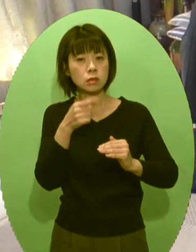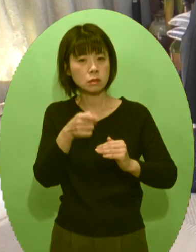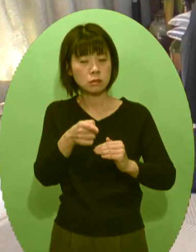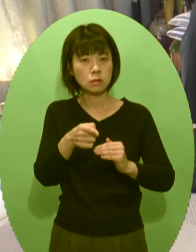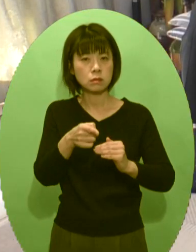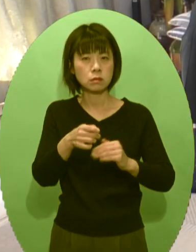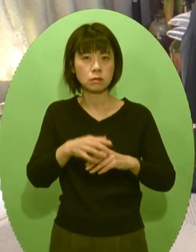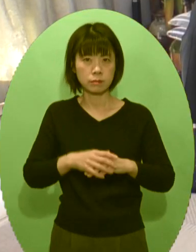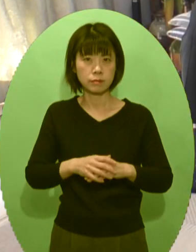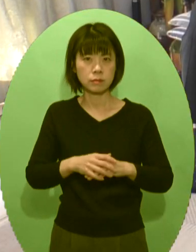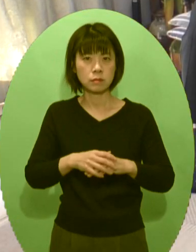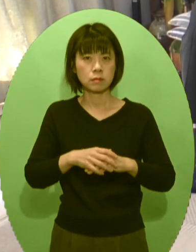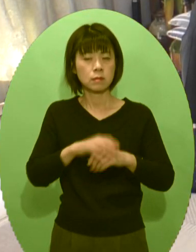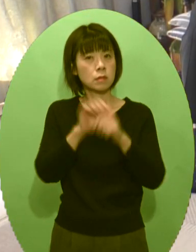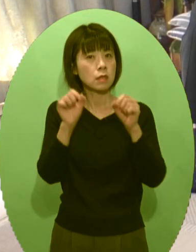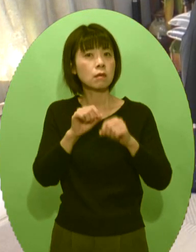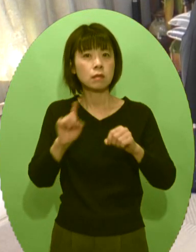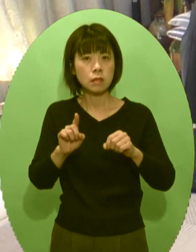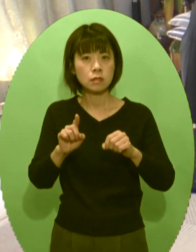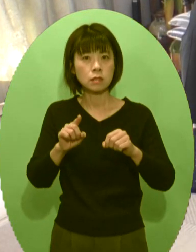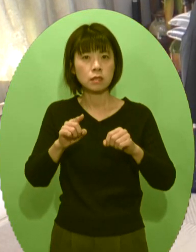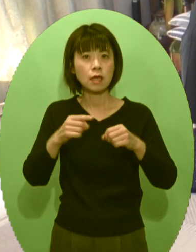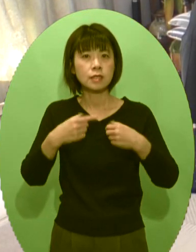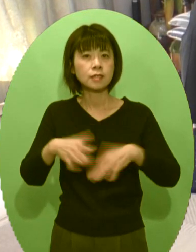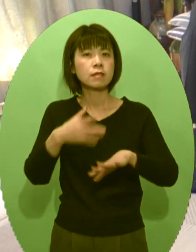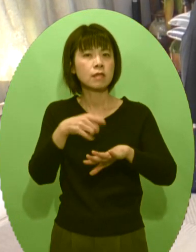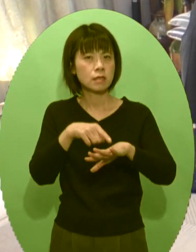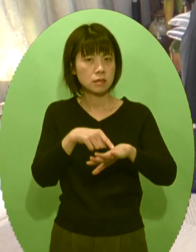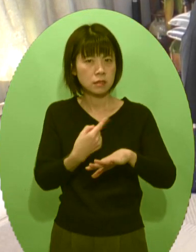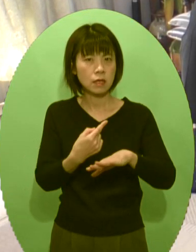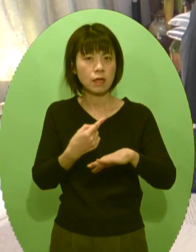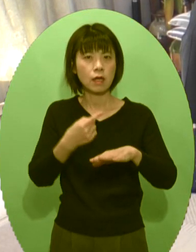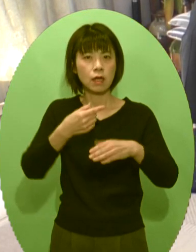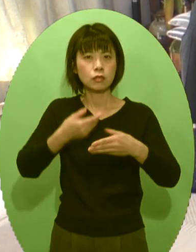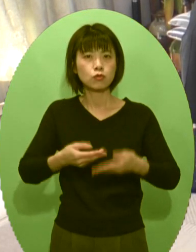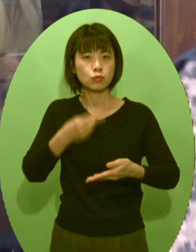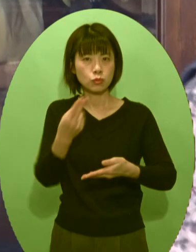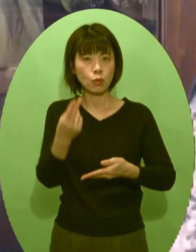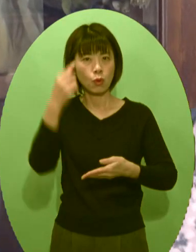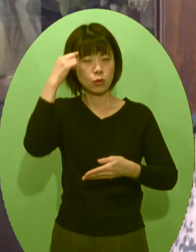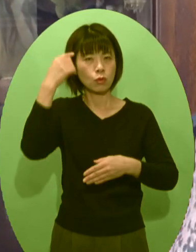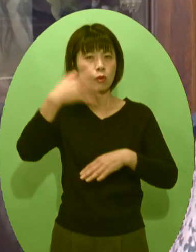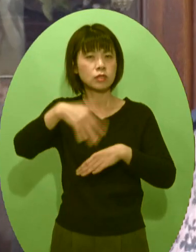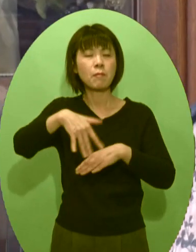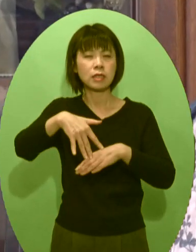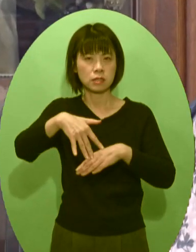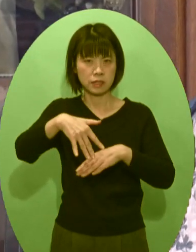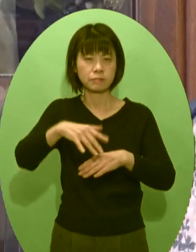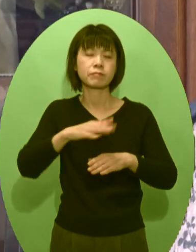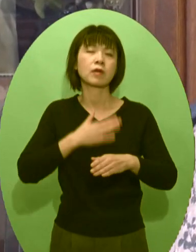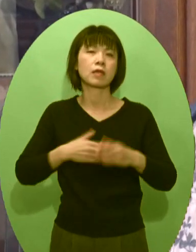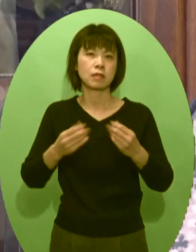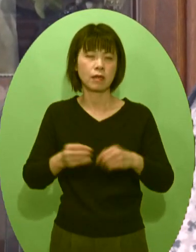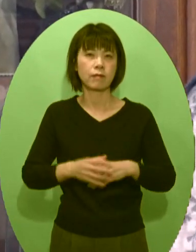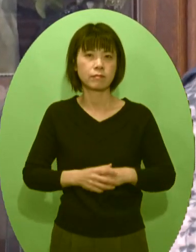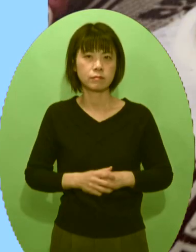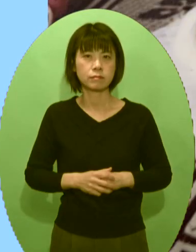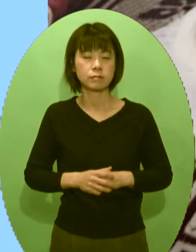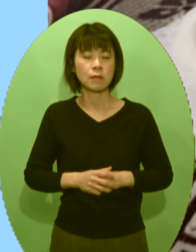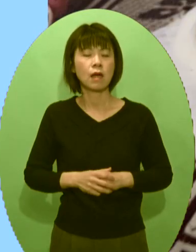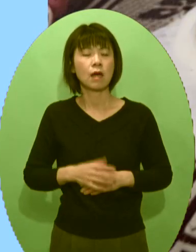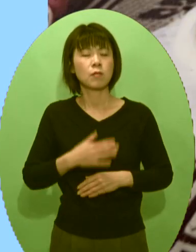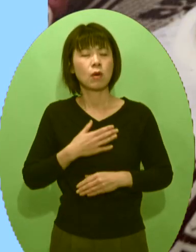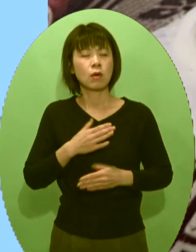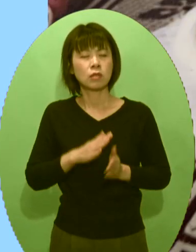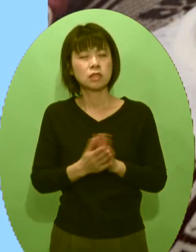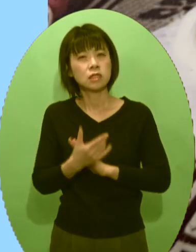と。先天性の重度脳性麻痺という状態でして、 知りたい思いでした。もう